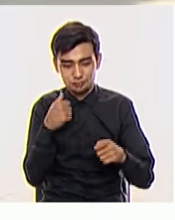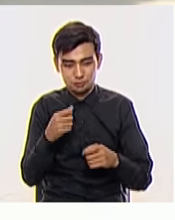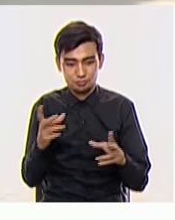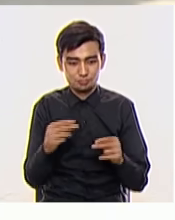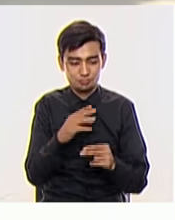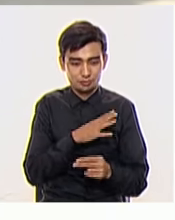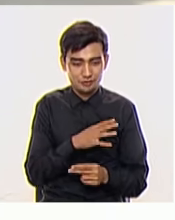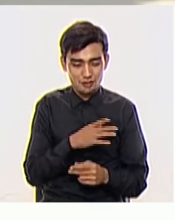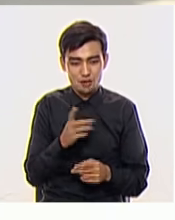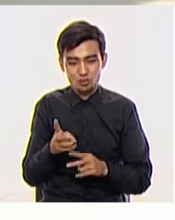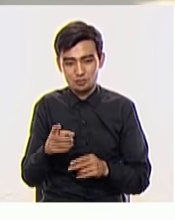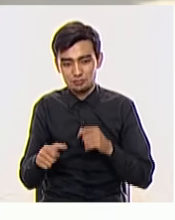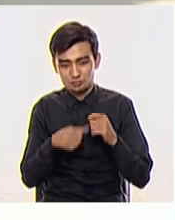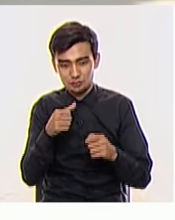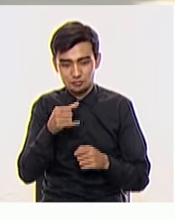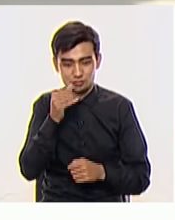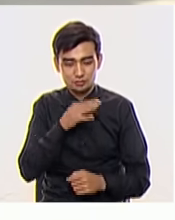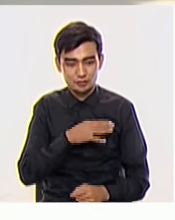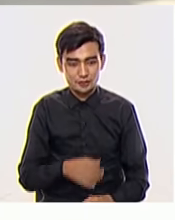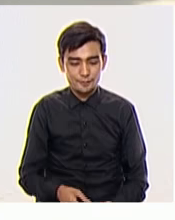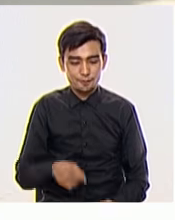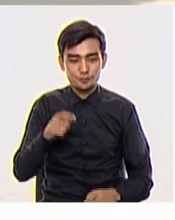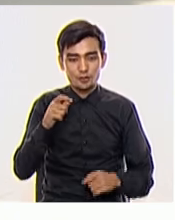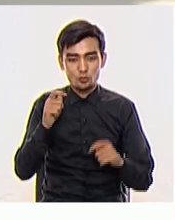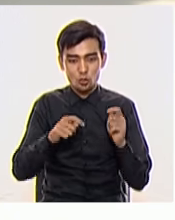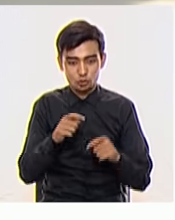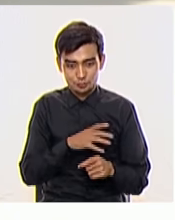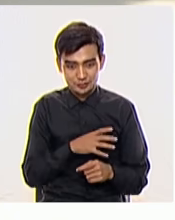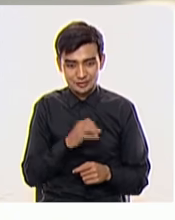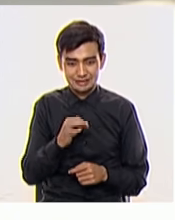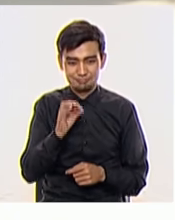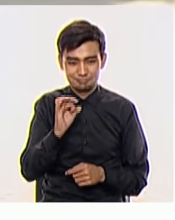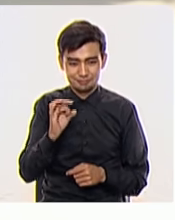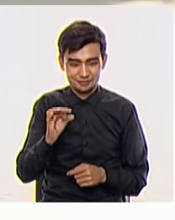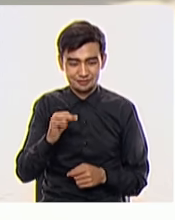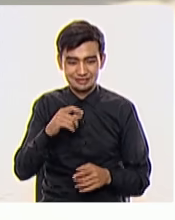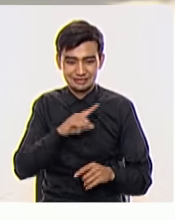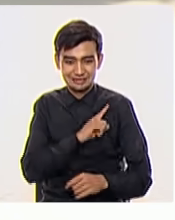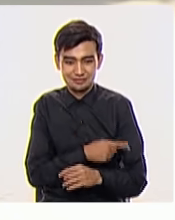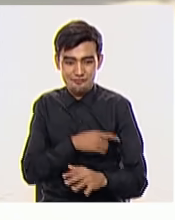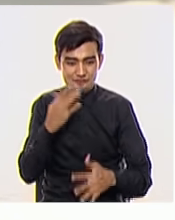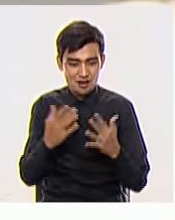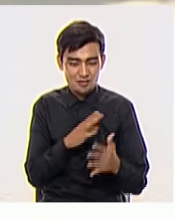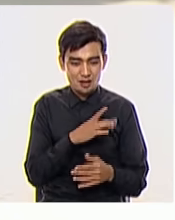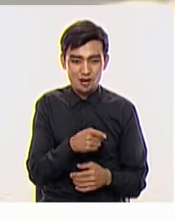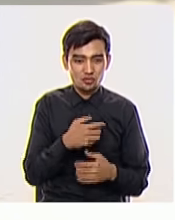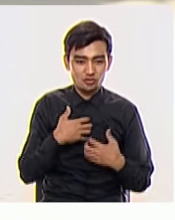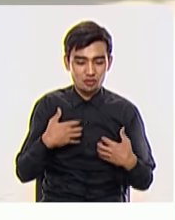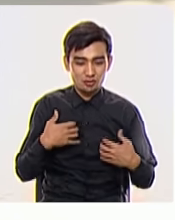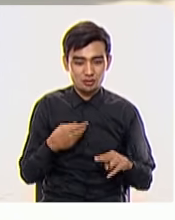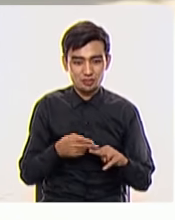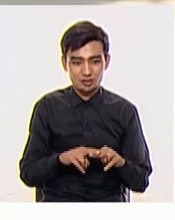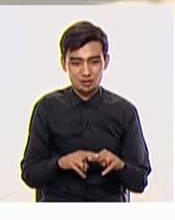жүрген малдар. Сол кезде кенеттен жаңбыр жауған. Жаңа бұршақ пен қатты жел тұрған. Бұл малдар